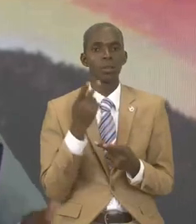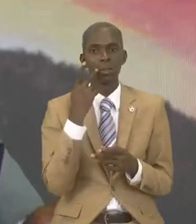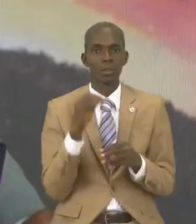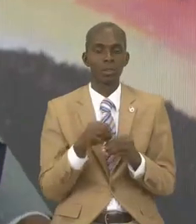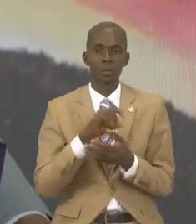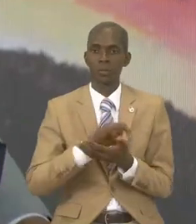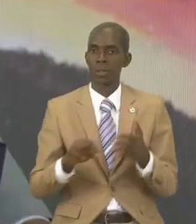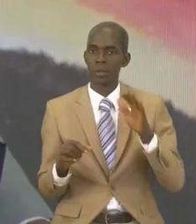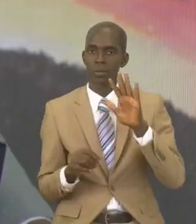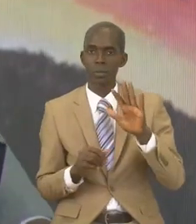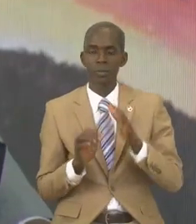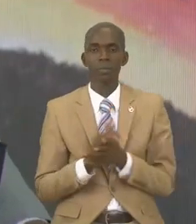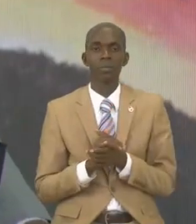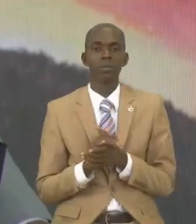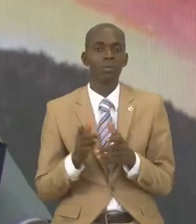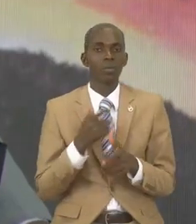Verset 5.